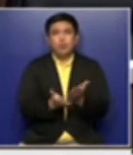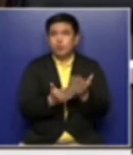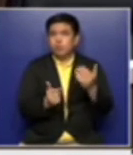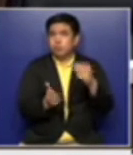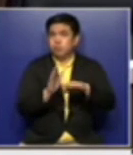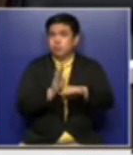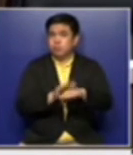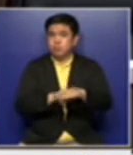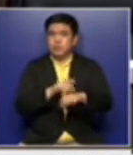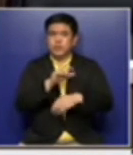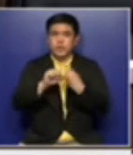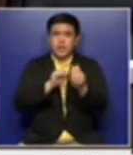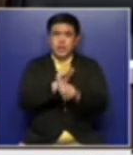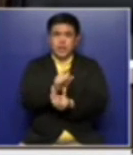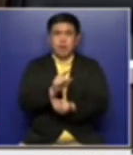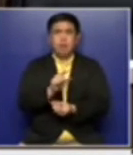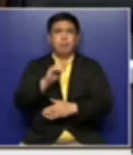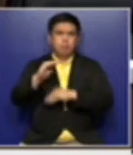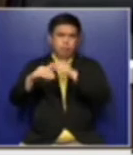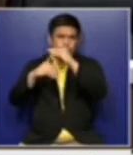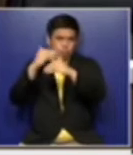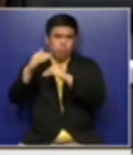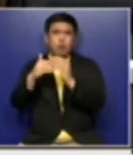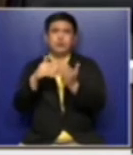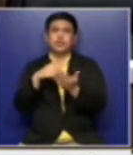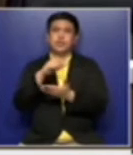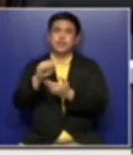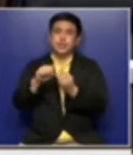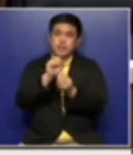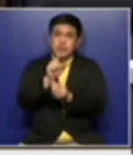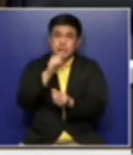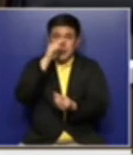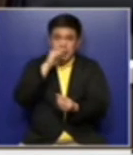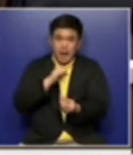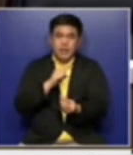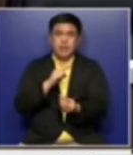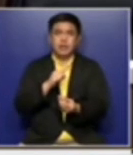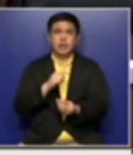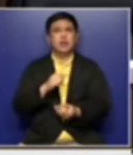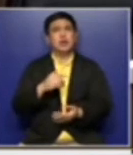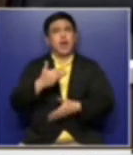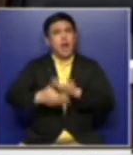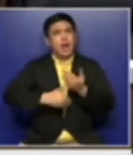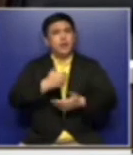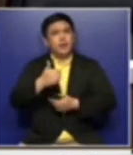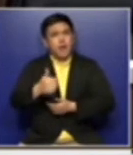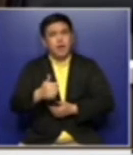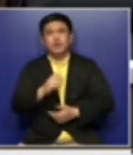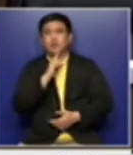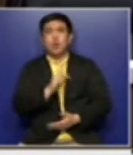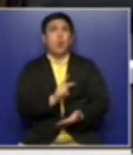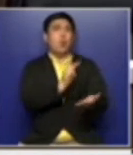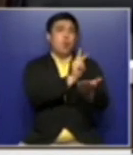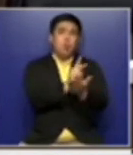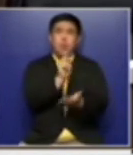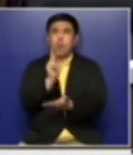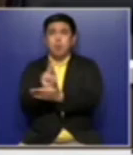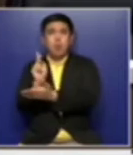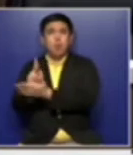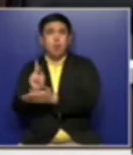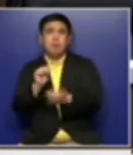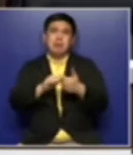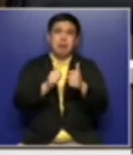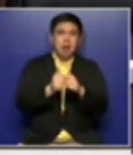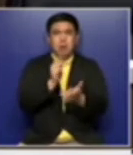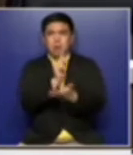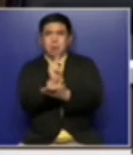บโตเพื่อประคับประคองเศรษฐกิจของประเทศแต่ไม่ใช่การกู้เงินกันอย่างมโหฬารจนถือเป็